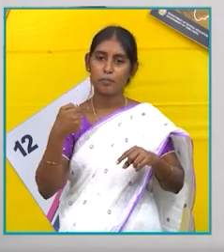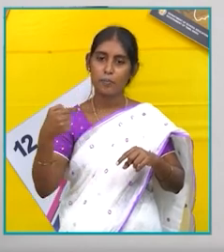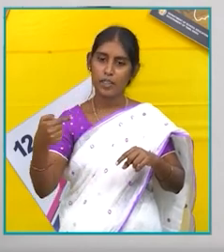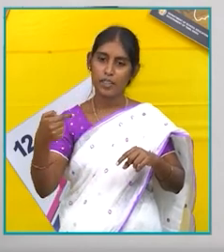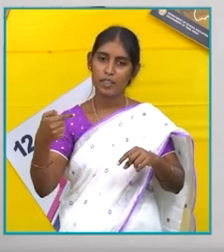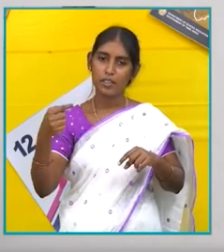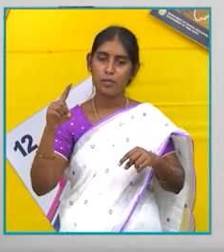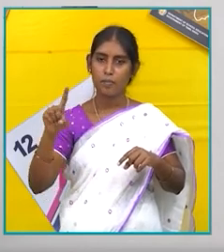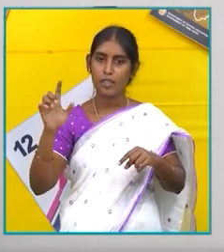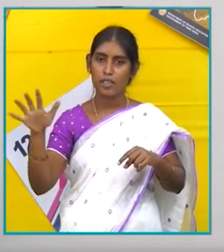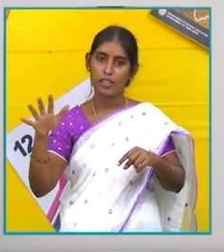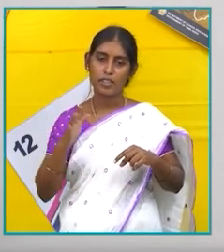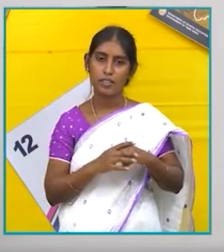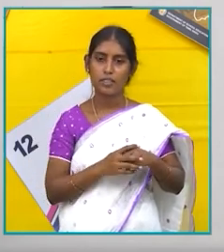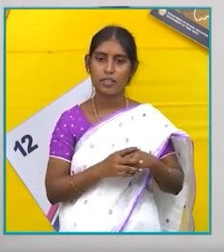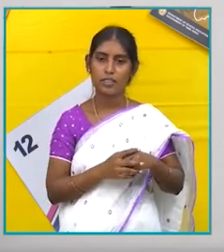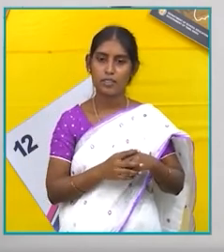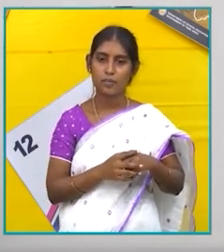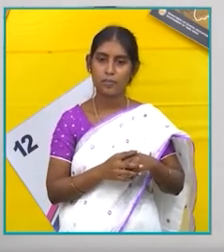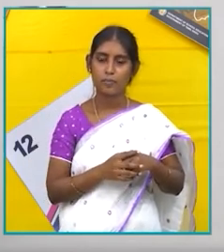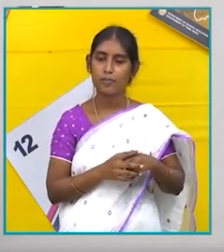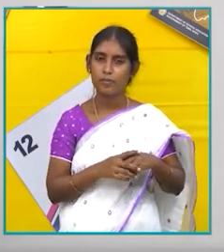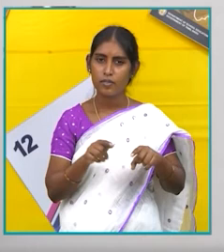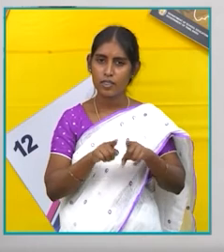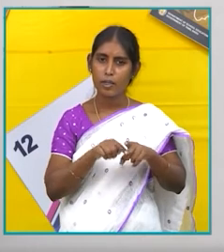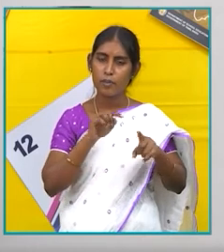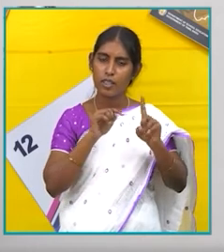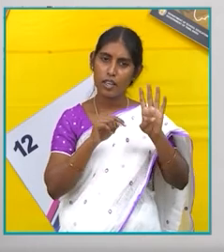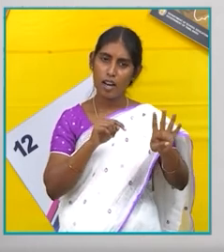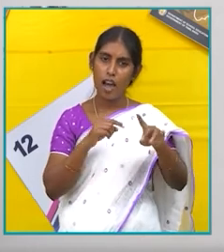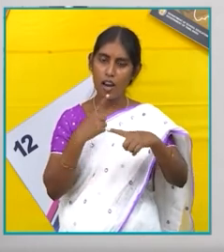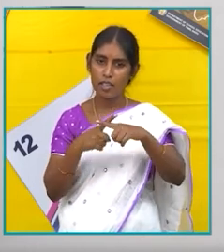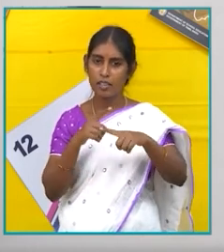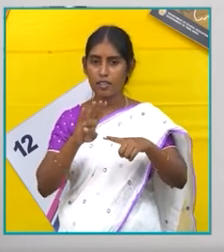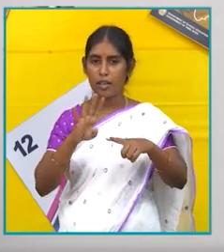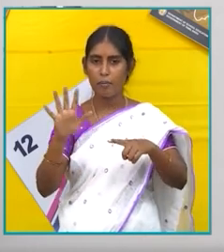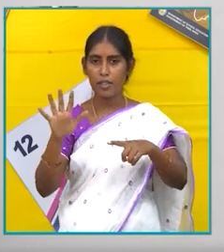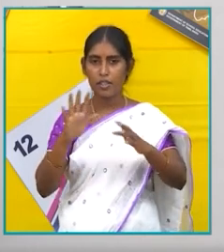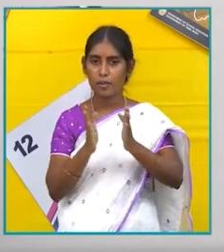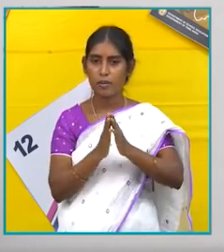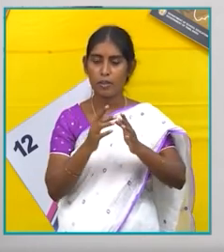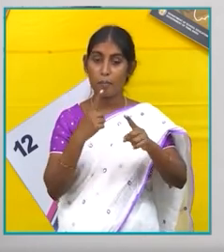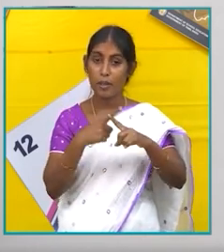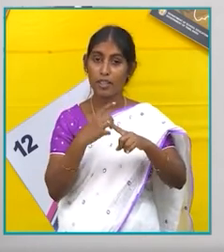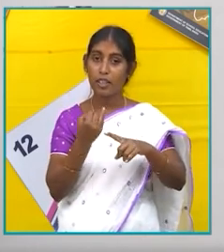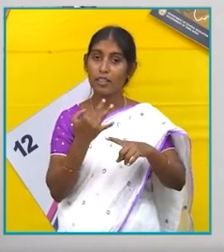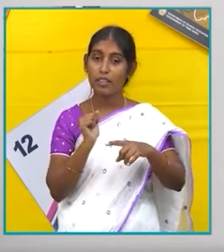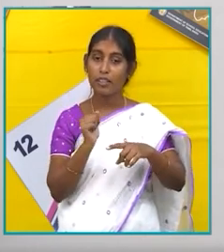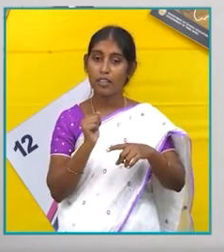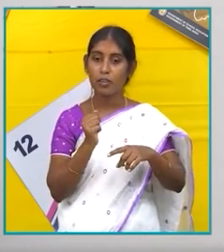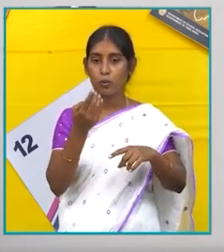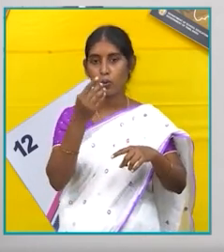டிகிரி மைனஸ் 15 டிகிரி சோ இப்போ இது ரெண்டையும் பெருக்கலாம் பெருக்கணும்னா நமக்கு என்ன